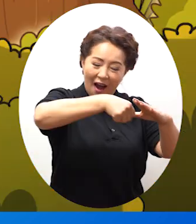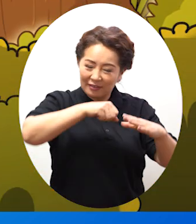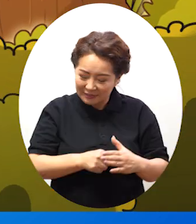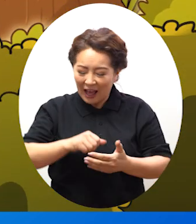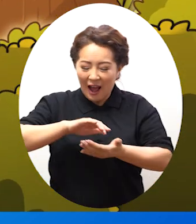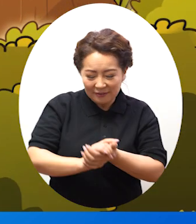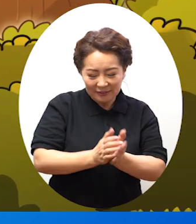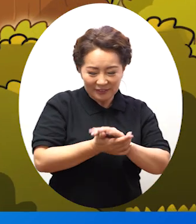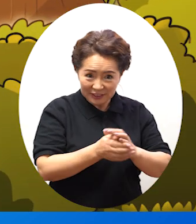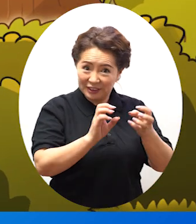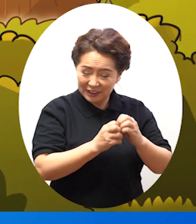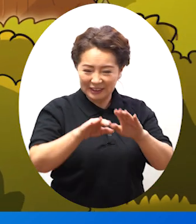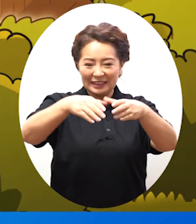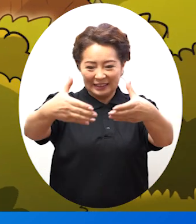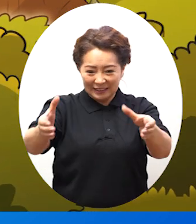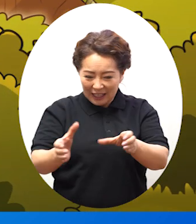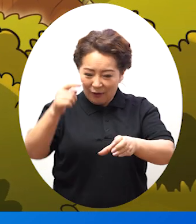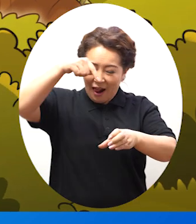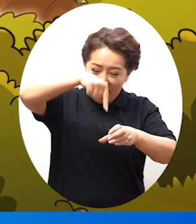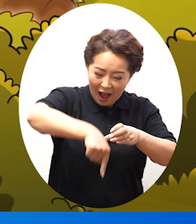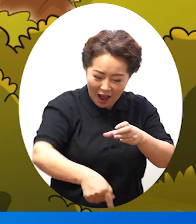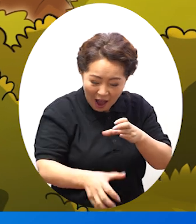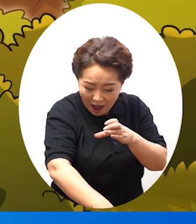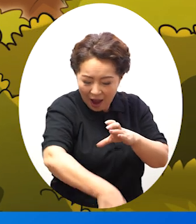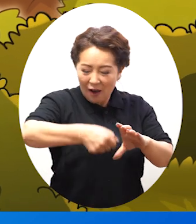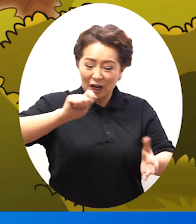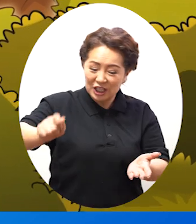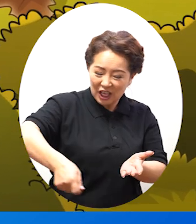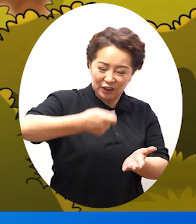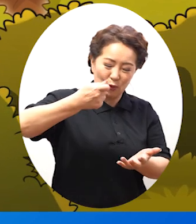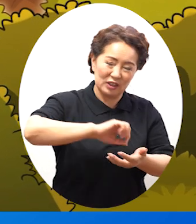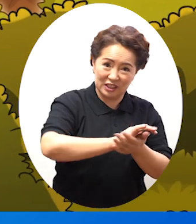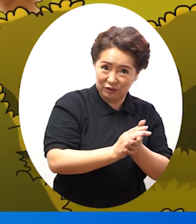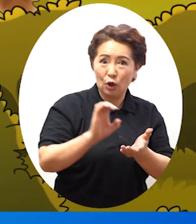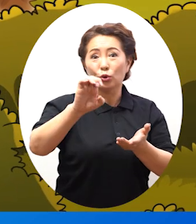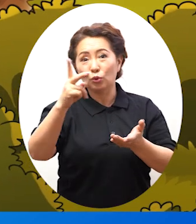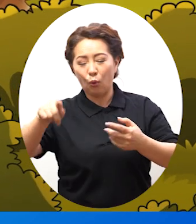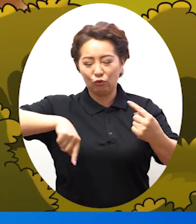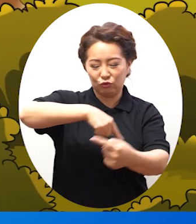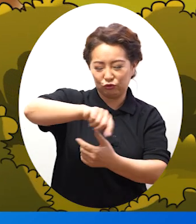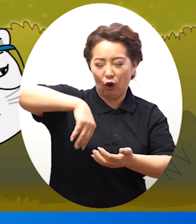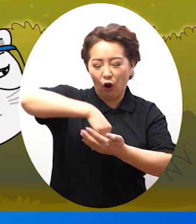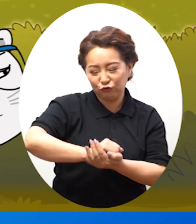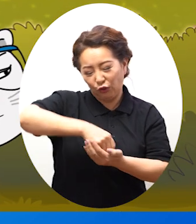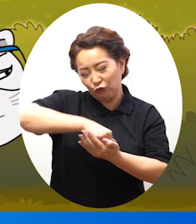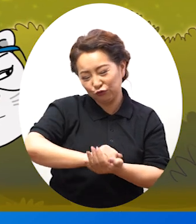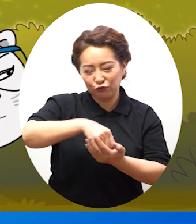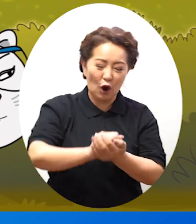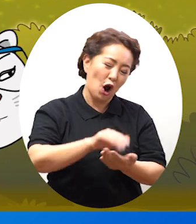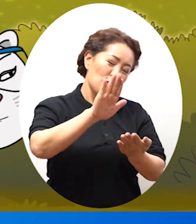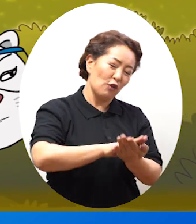хийсэн, савны ёроолоос авсан, шанах гурилаар хийсэн, өрөмтэй сүгээр зуурсан, өтгөн